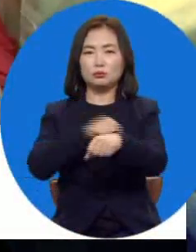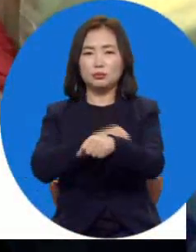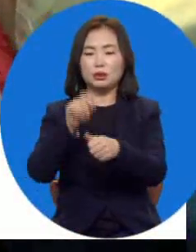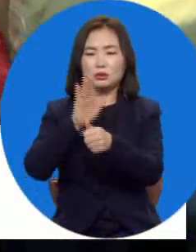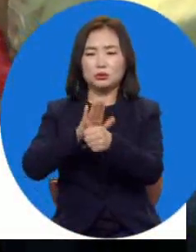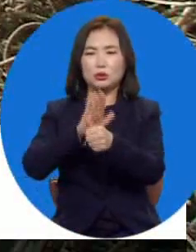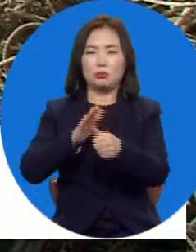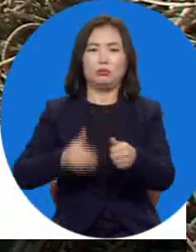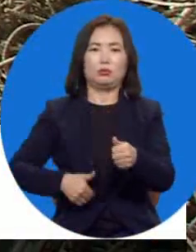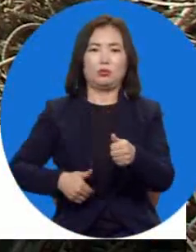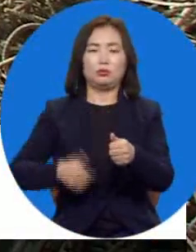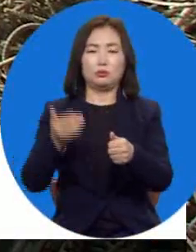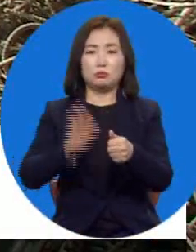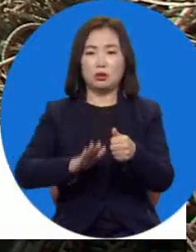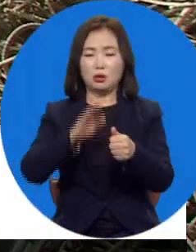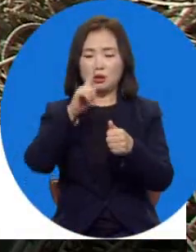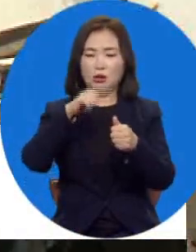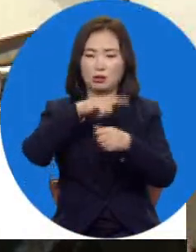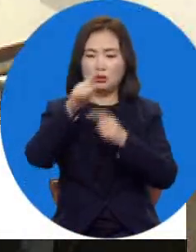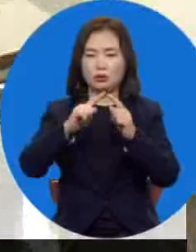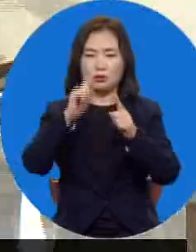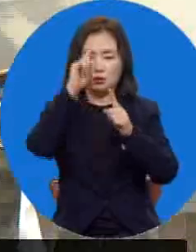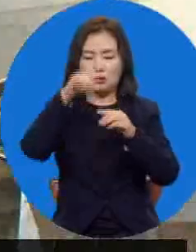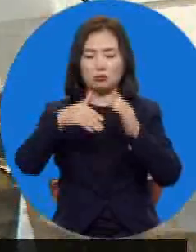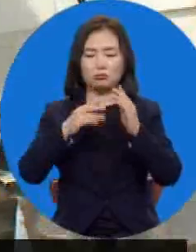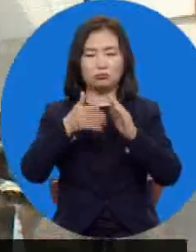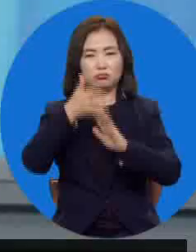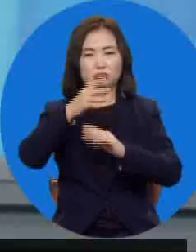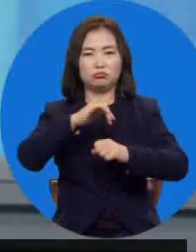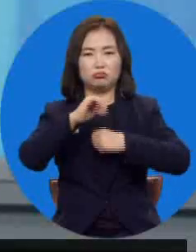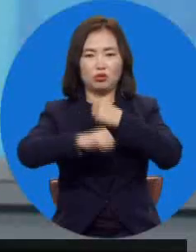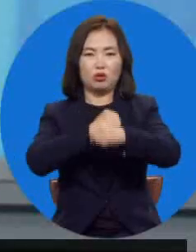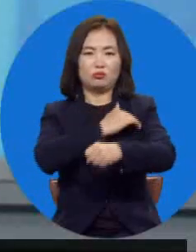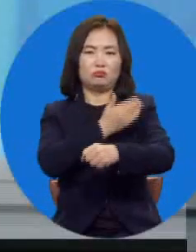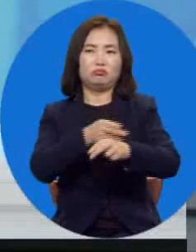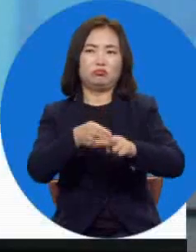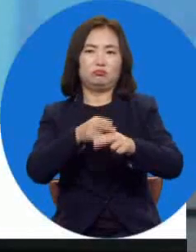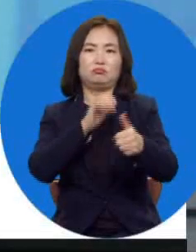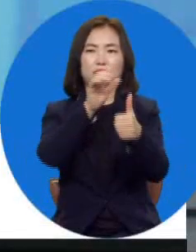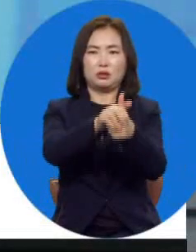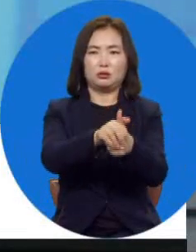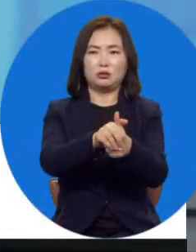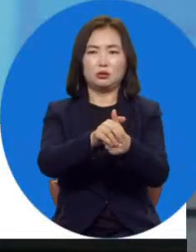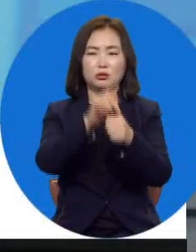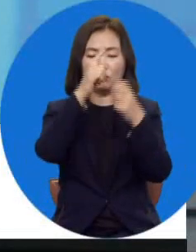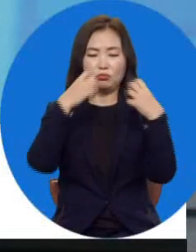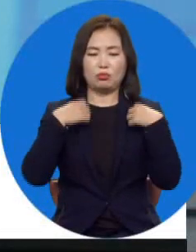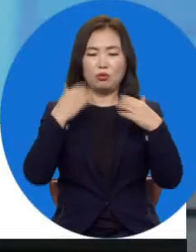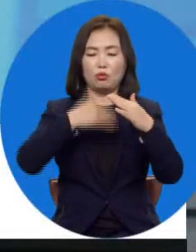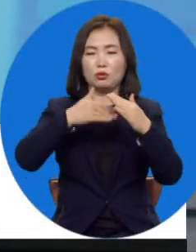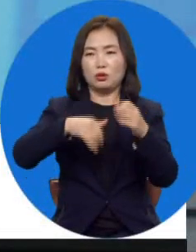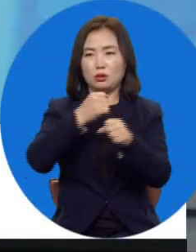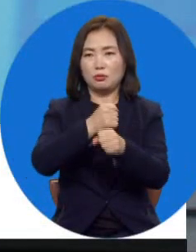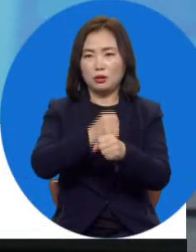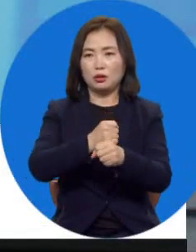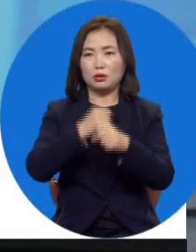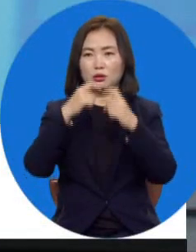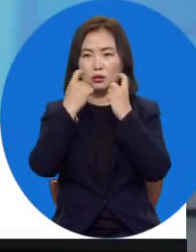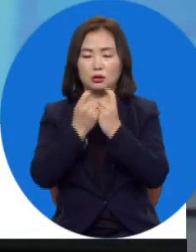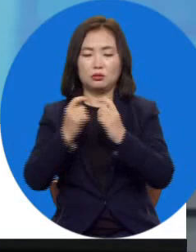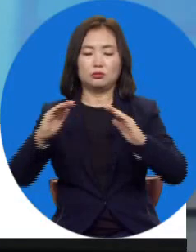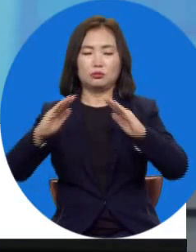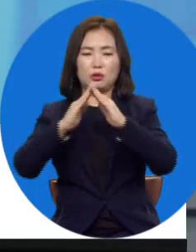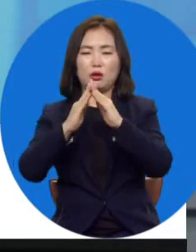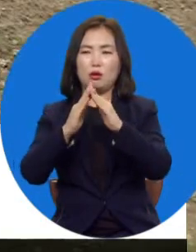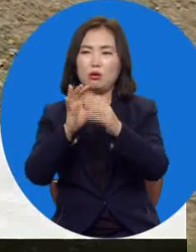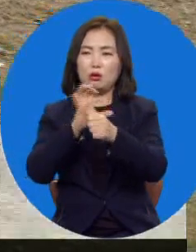지원을 해야 하지만 시장의 자율에 맡겨 온겁니다 뭐 정부가 공인 제발 해야 되겠다 지금 민간 주택 했으니 게 해결할